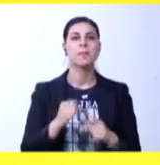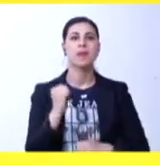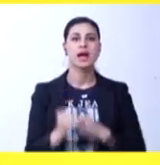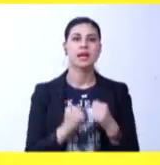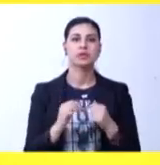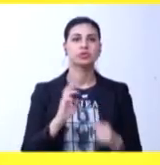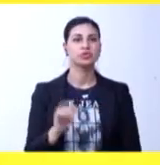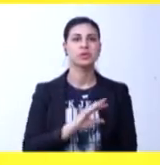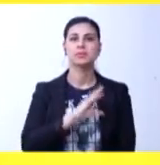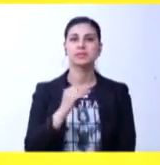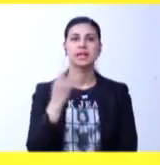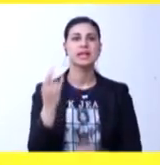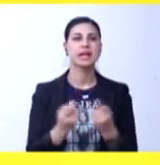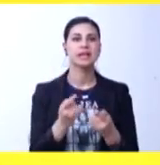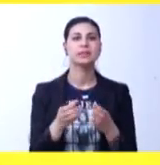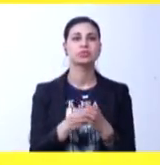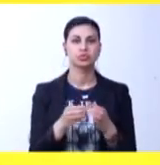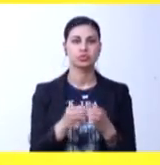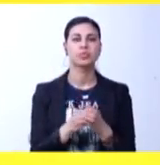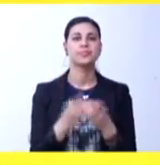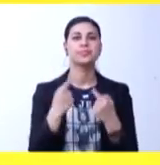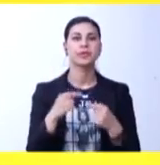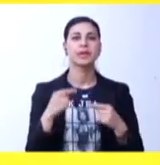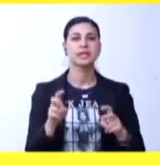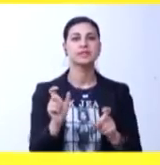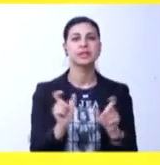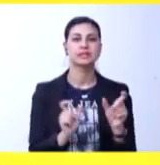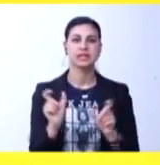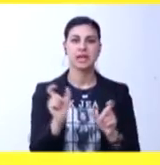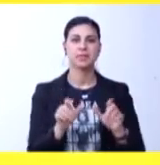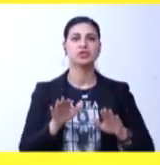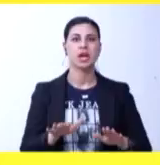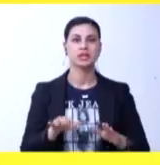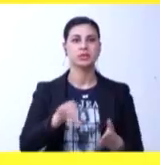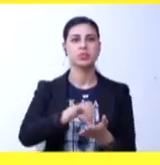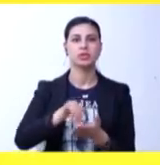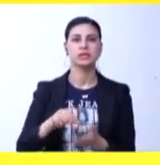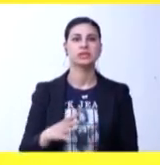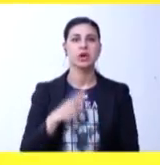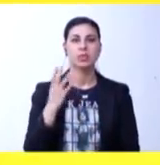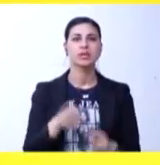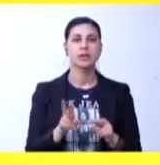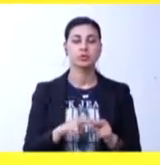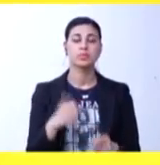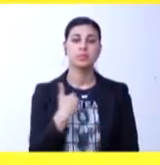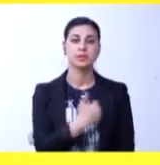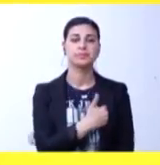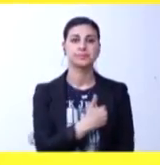მთელი გადაცემის ჯგუფი პრაქტიკულად სხვადასხვა სეგმენტში, სხვადასხვა ლოკაციაში მონაწილეობდა. ამიტომ მე